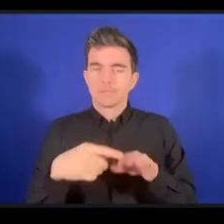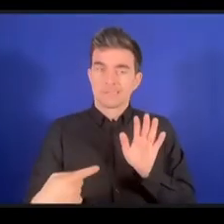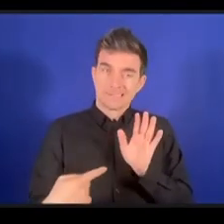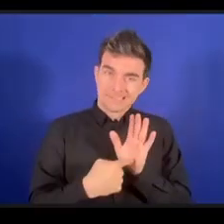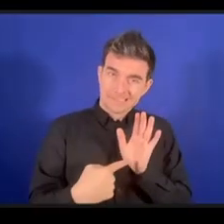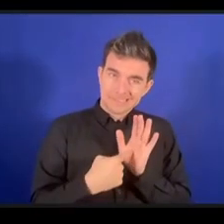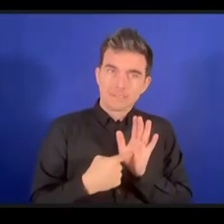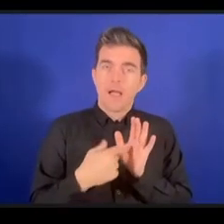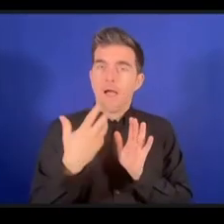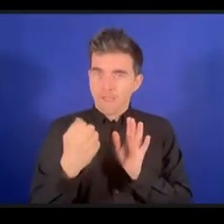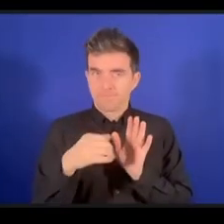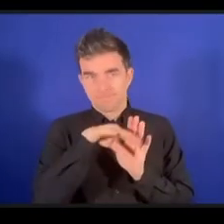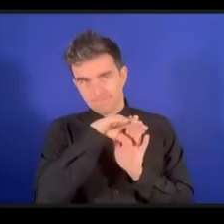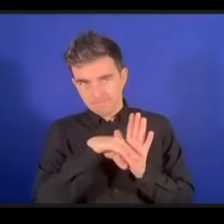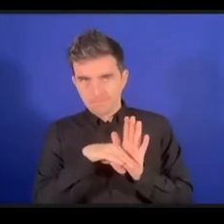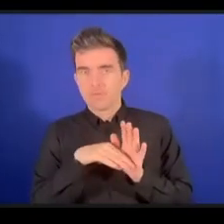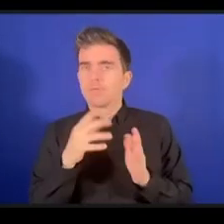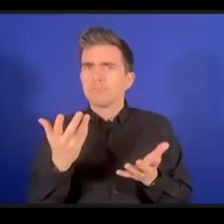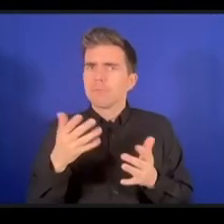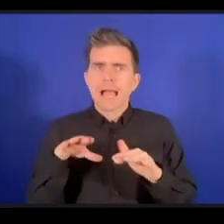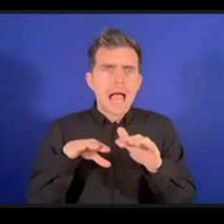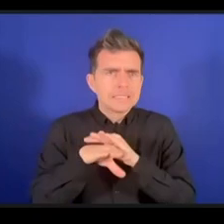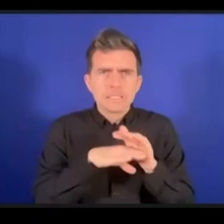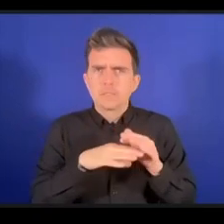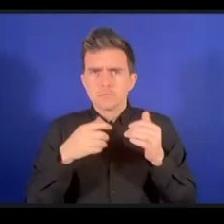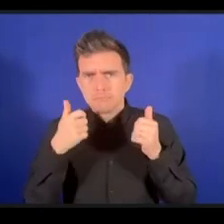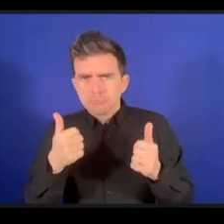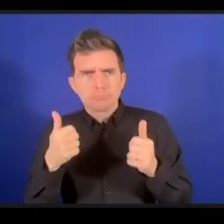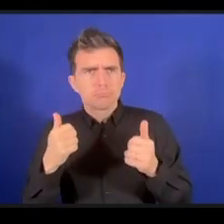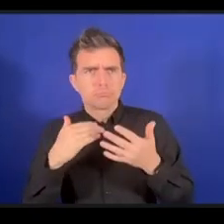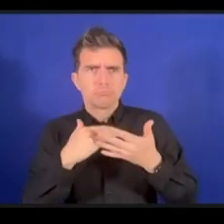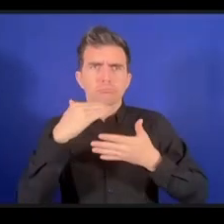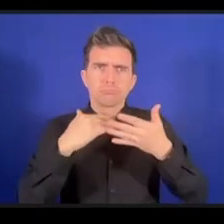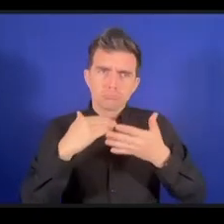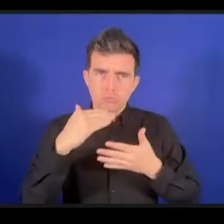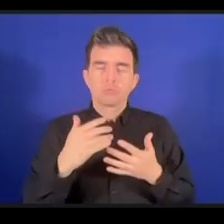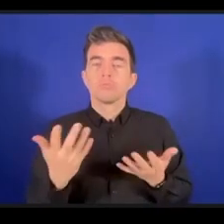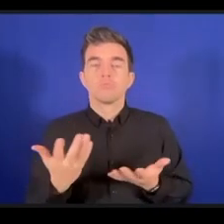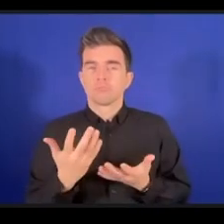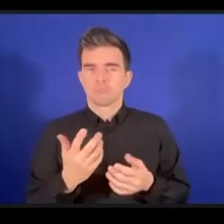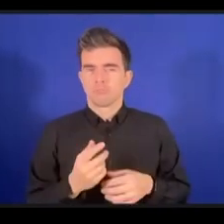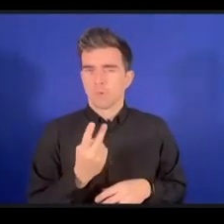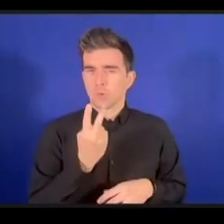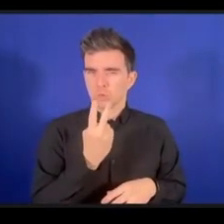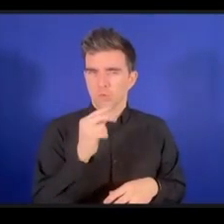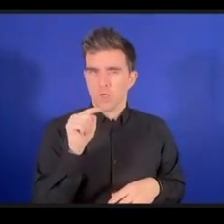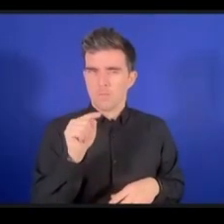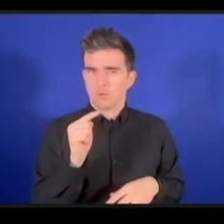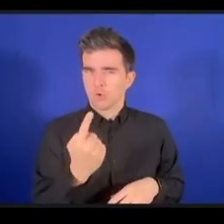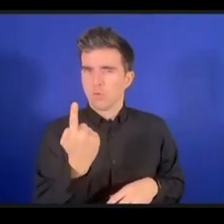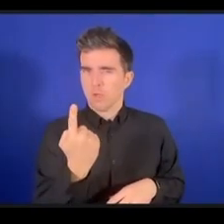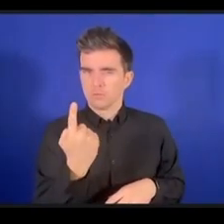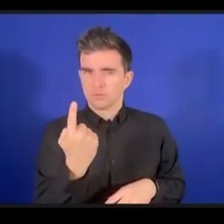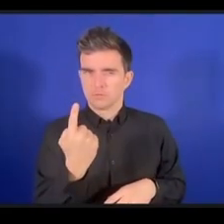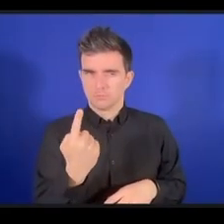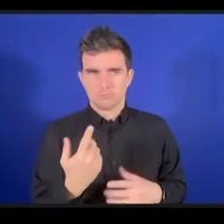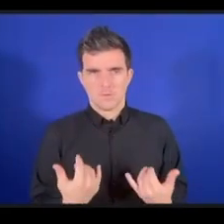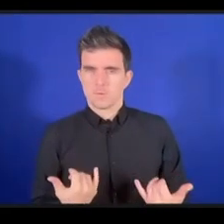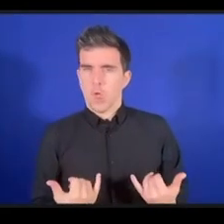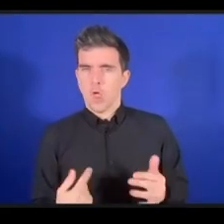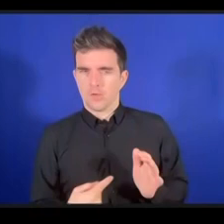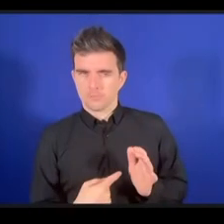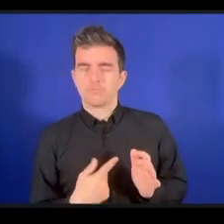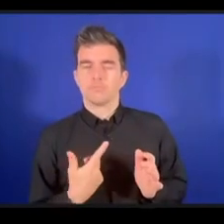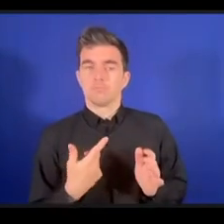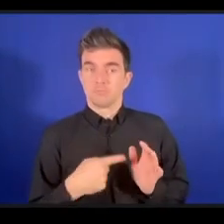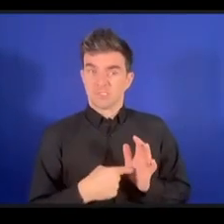盟，现在已经进入到 2.1 版本，在我们的指南当中。包括我们的在线的平台、